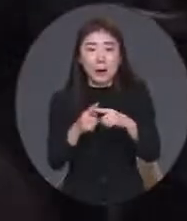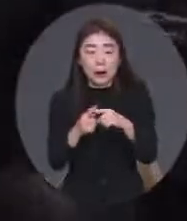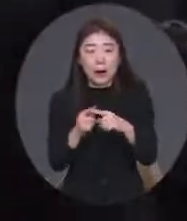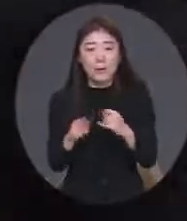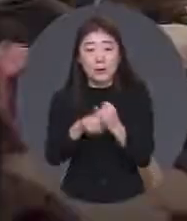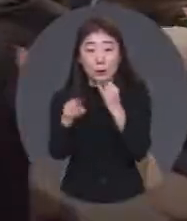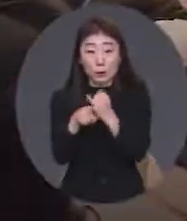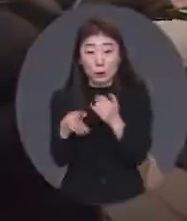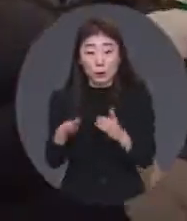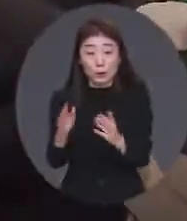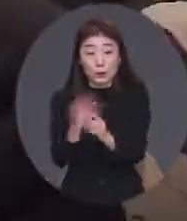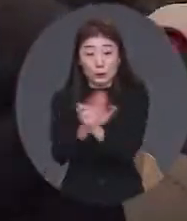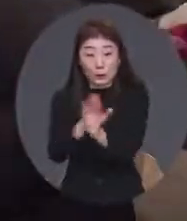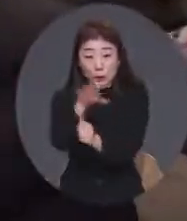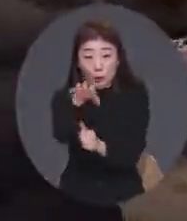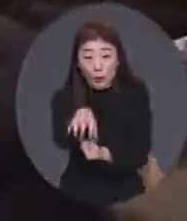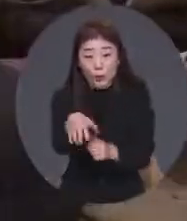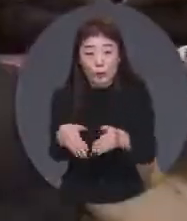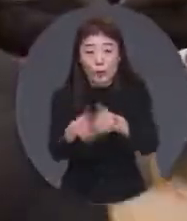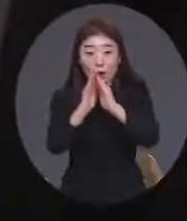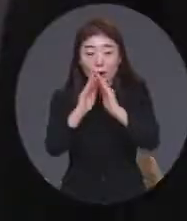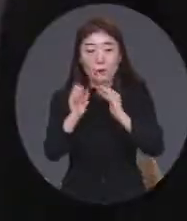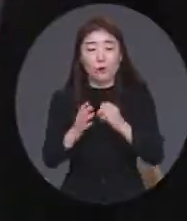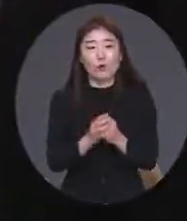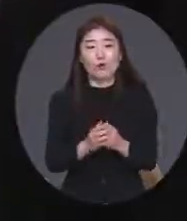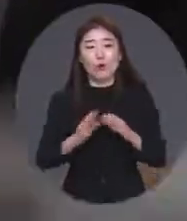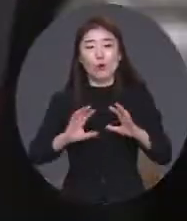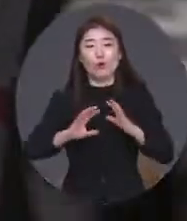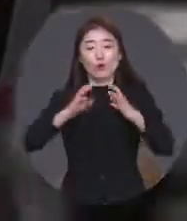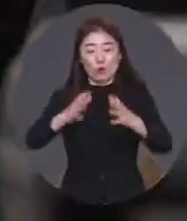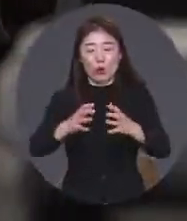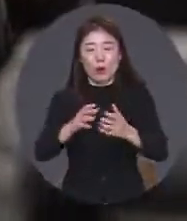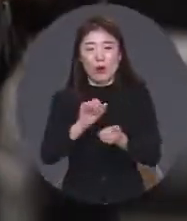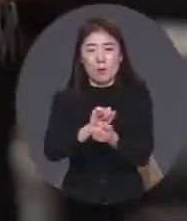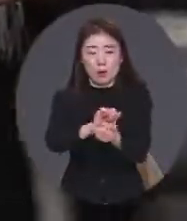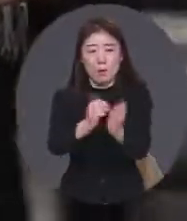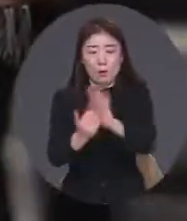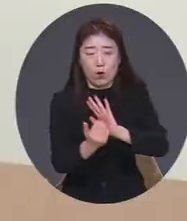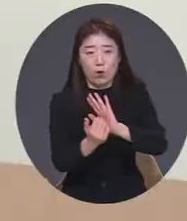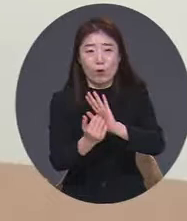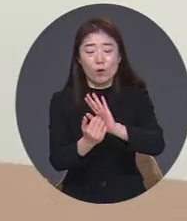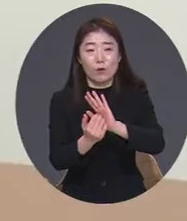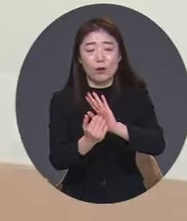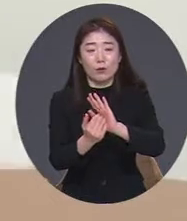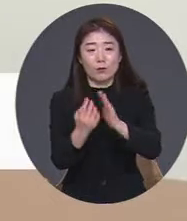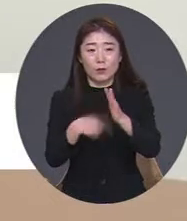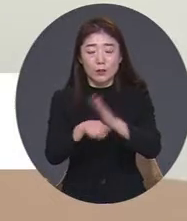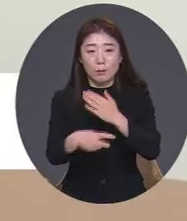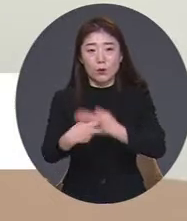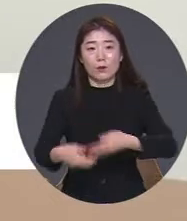방각공공산후조리원 대량 설립, 국가감염병 대응체계 강화를 공약했습니다.